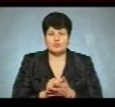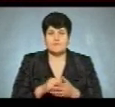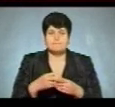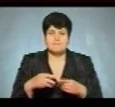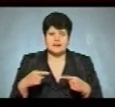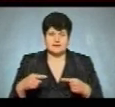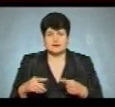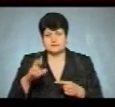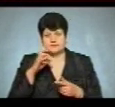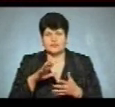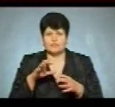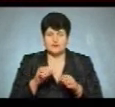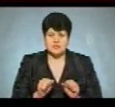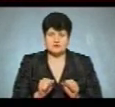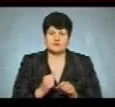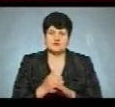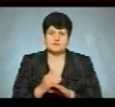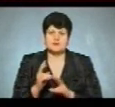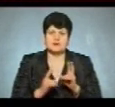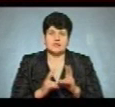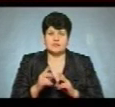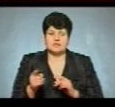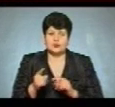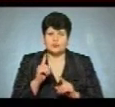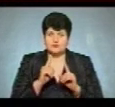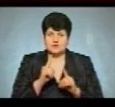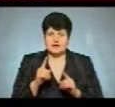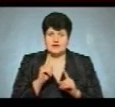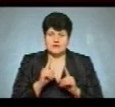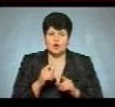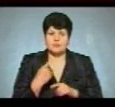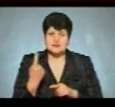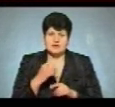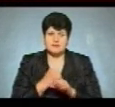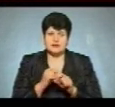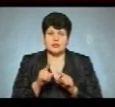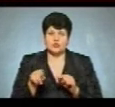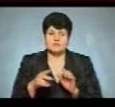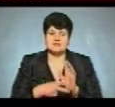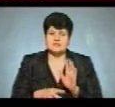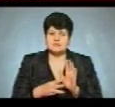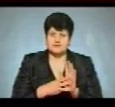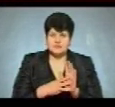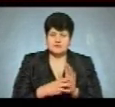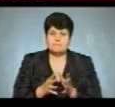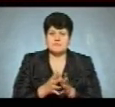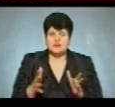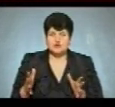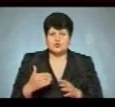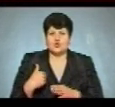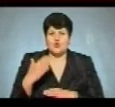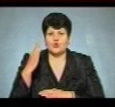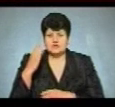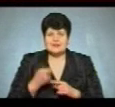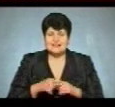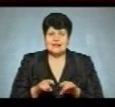частині надання в оренду земельного комунального підприємства Тернопільської обласної ради Тернопільська обласна аптека номер 78. Отже, абсолютною більшістю голосів це рішення